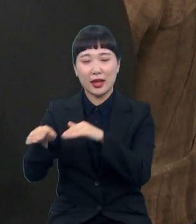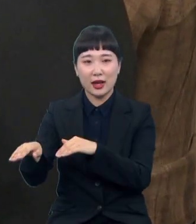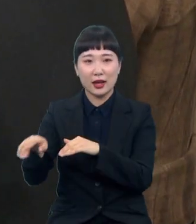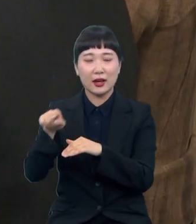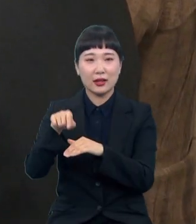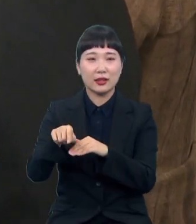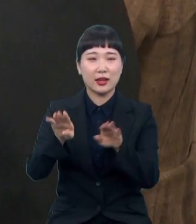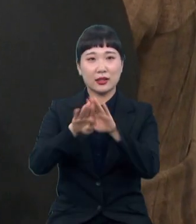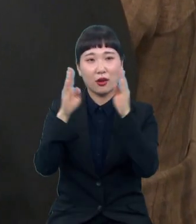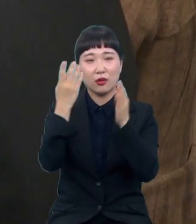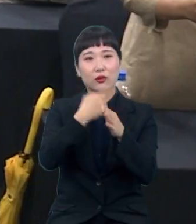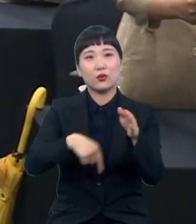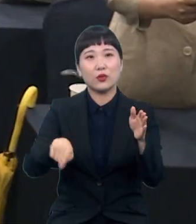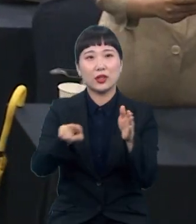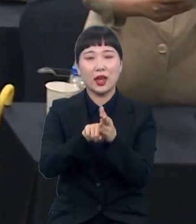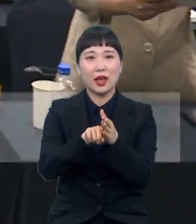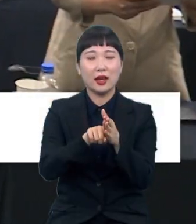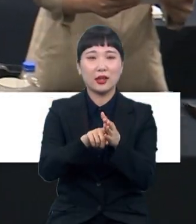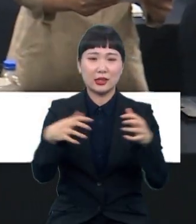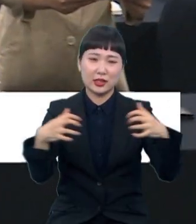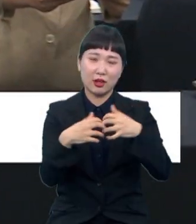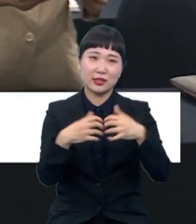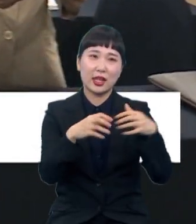촉구했습니다. 북과 북은